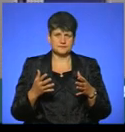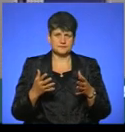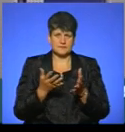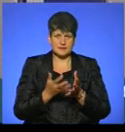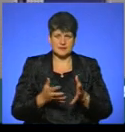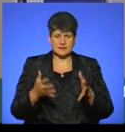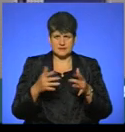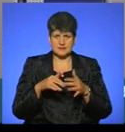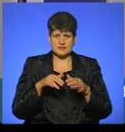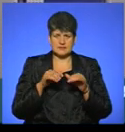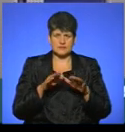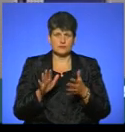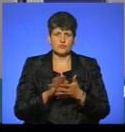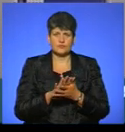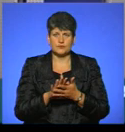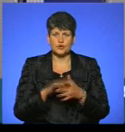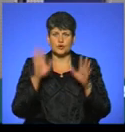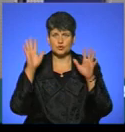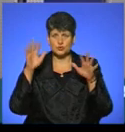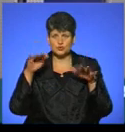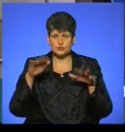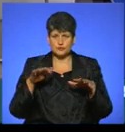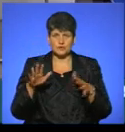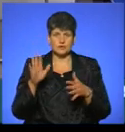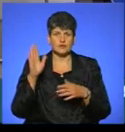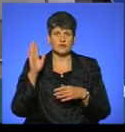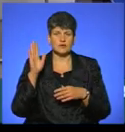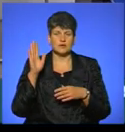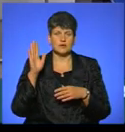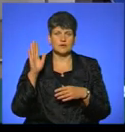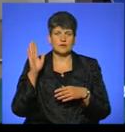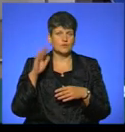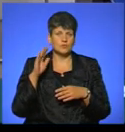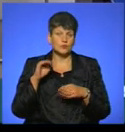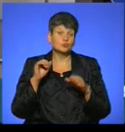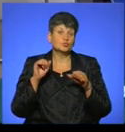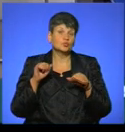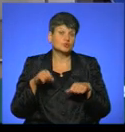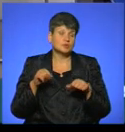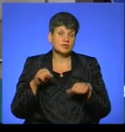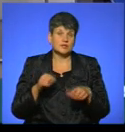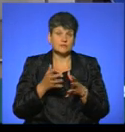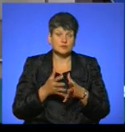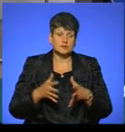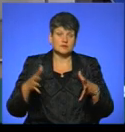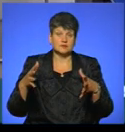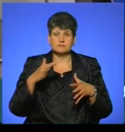засобів очистки дощових вод. Може, в якомусь з відсійників і нагромадилися